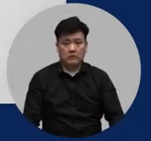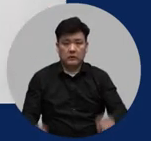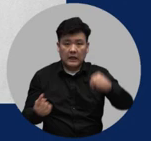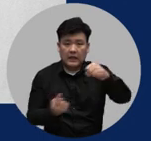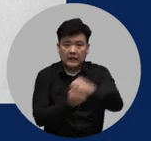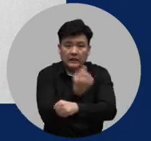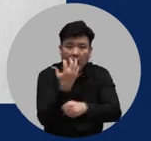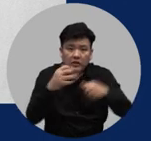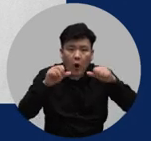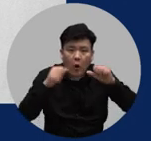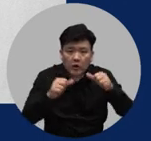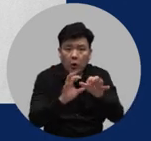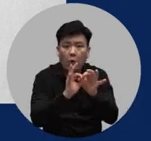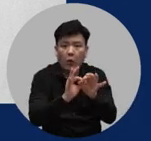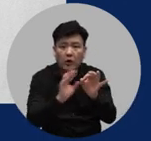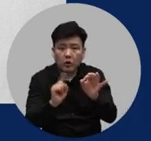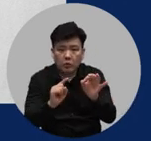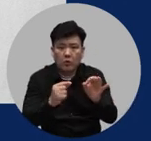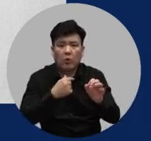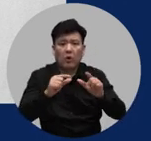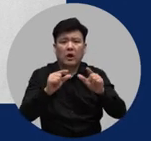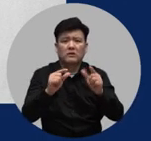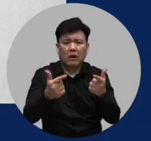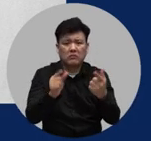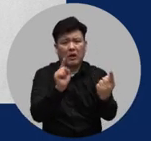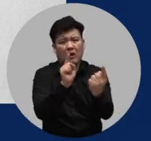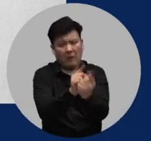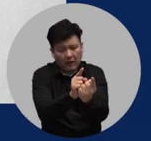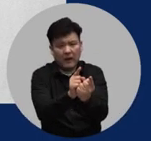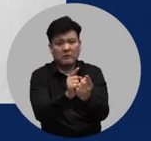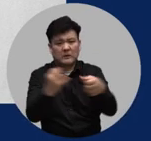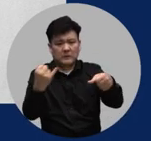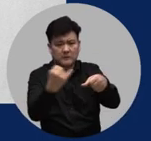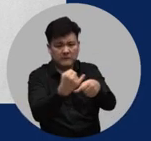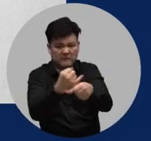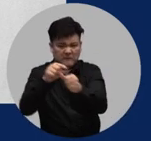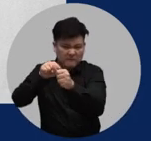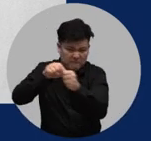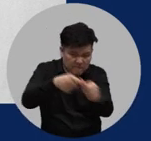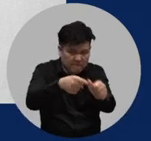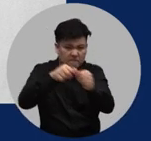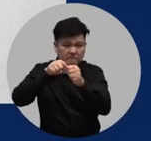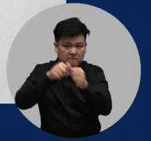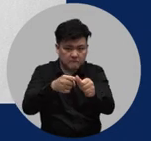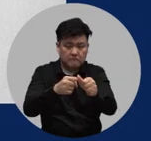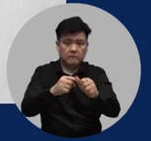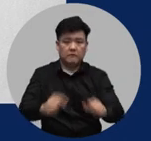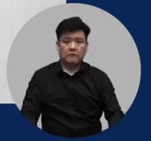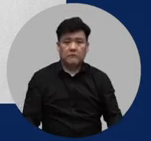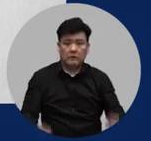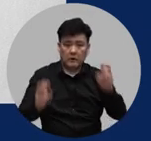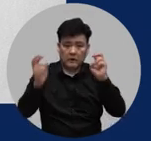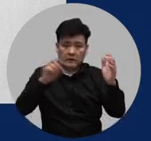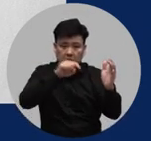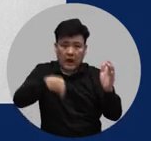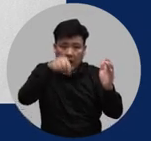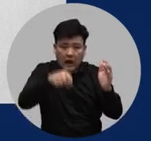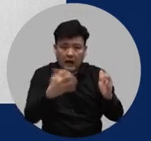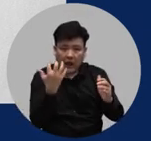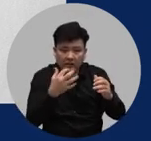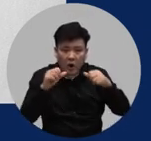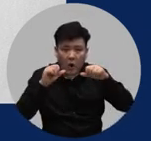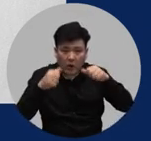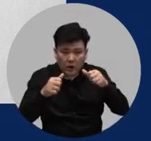기타 성희롱에 해당되는 경우에는 원하지 않는 만남이나 교제를 강요하는 경우, 직장 내 성희롱의